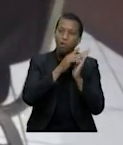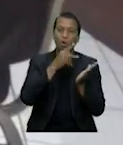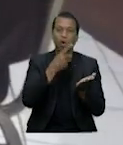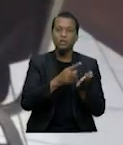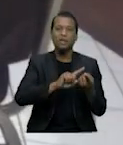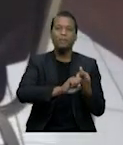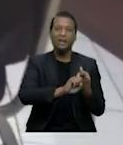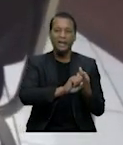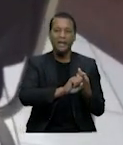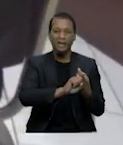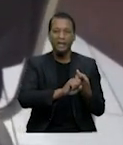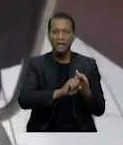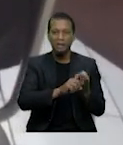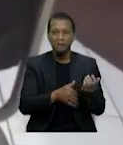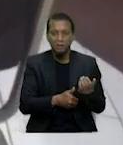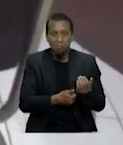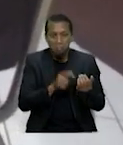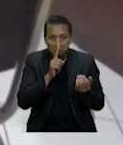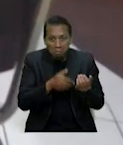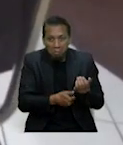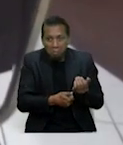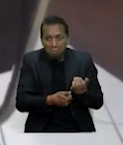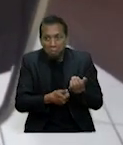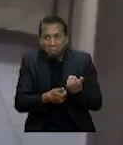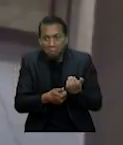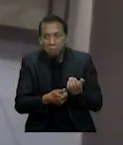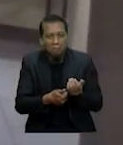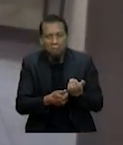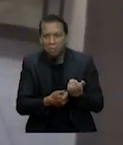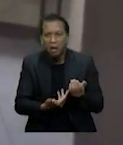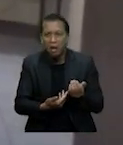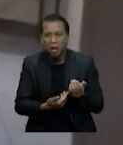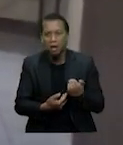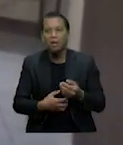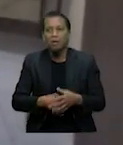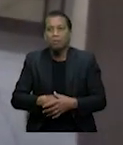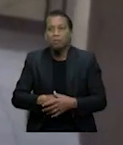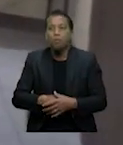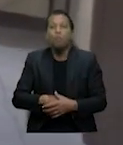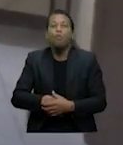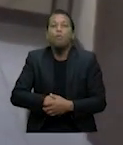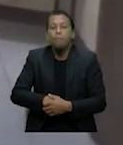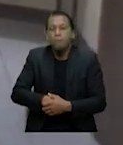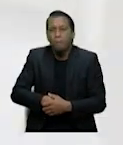Kebon Pedes. Di tempat kos tersebut, SN merasa mulas hingga melahirkan bayinya tanpa dibantu orang